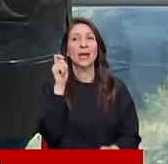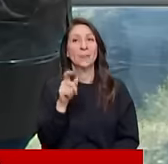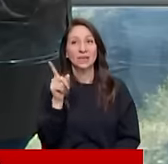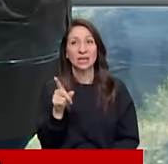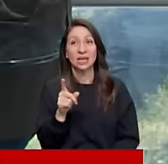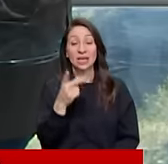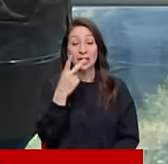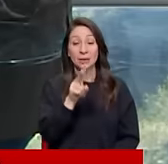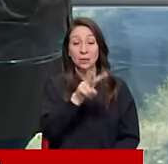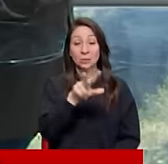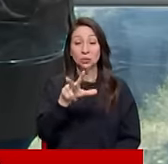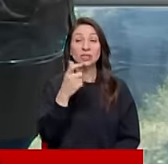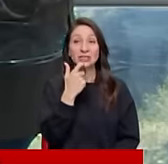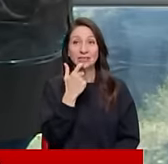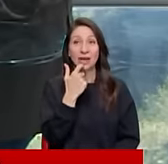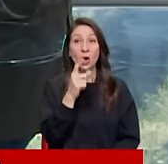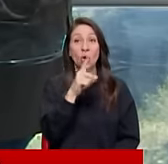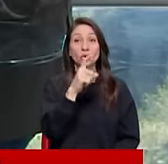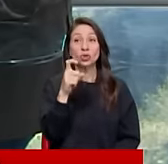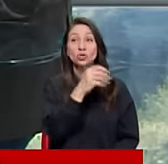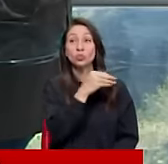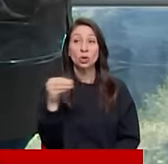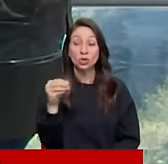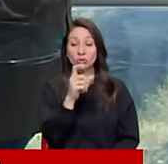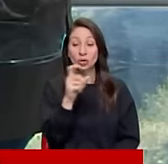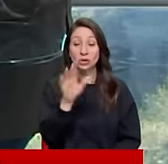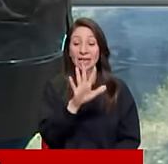yapmıştı. 2023 yılında